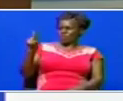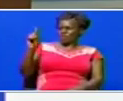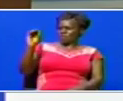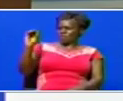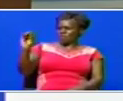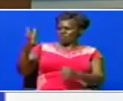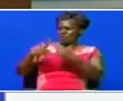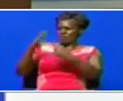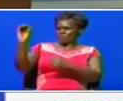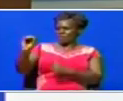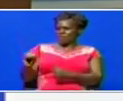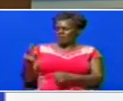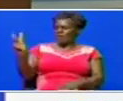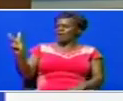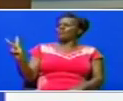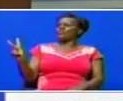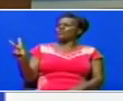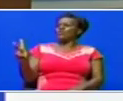0.09%. Japheth Kaluyu,